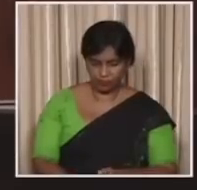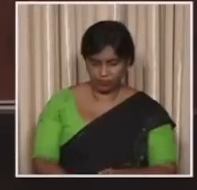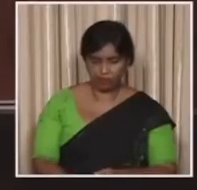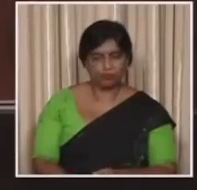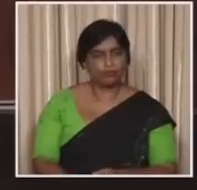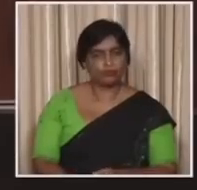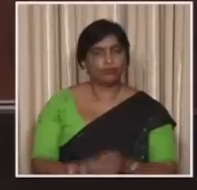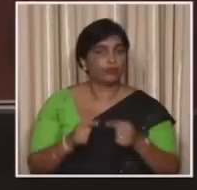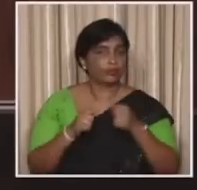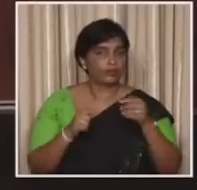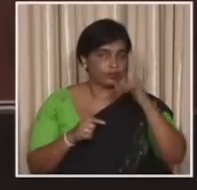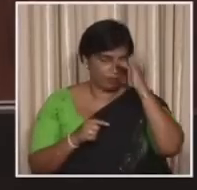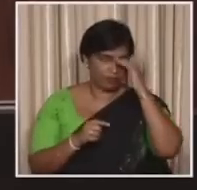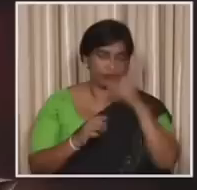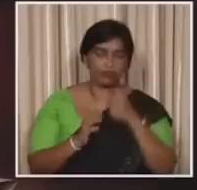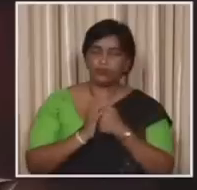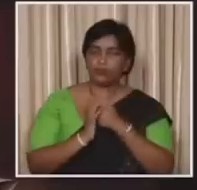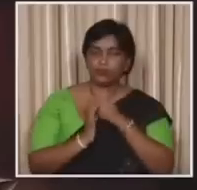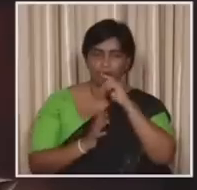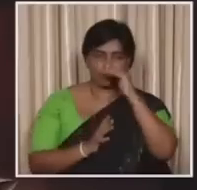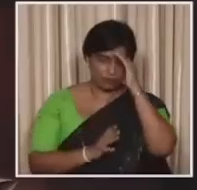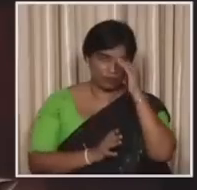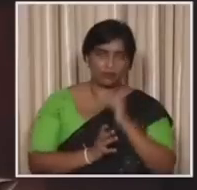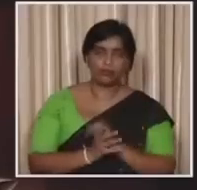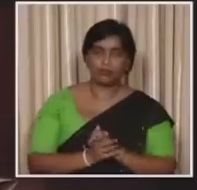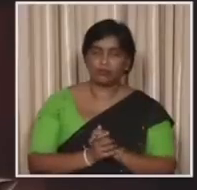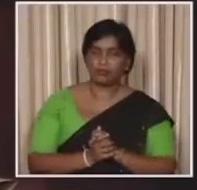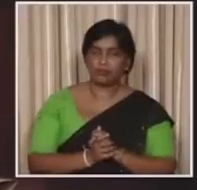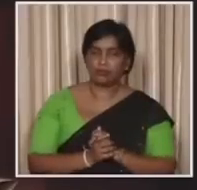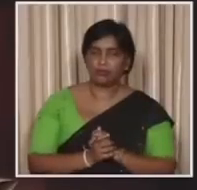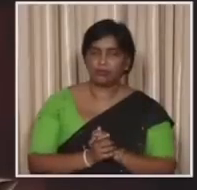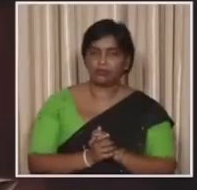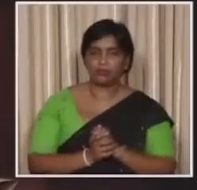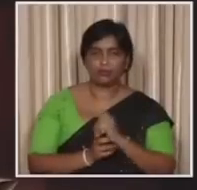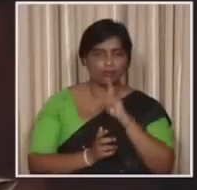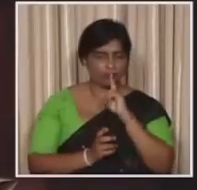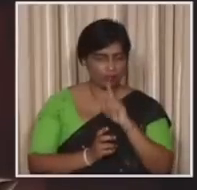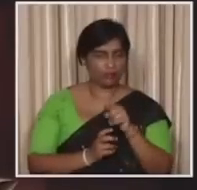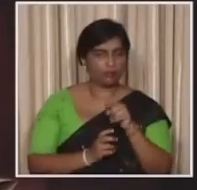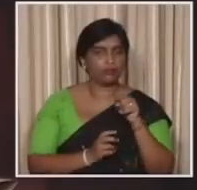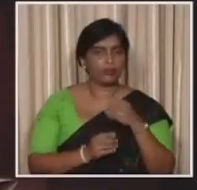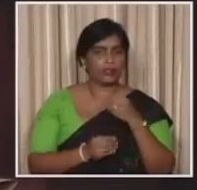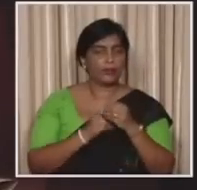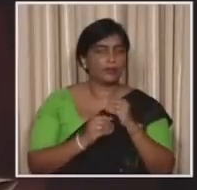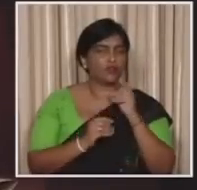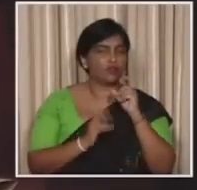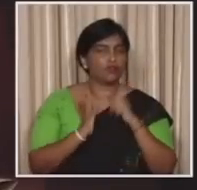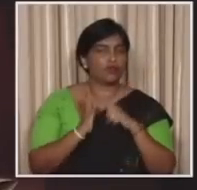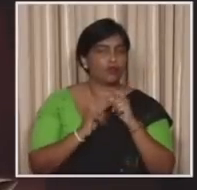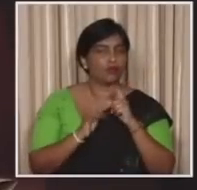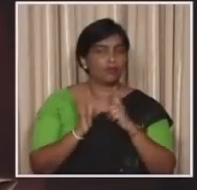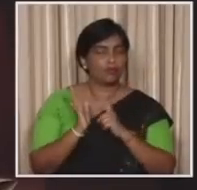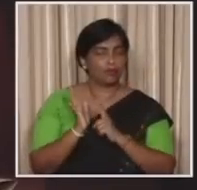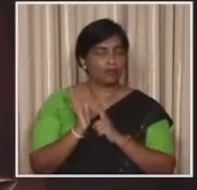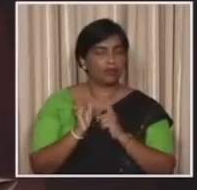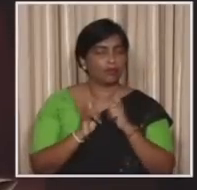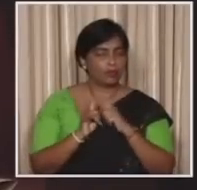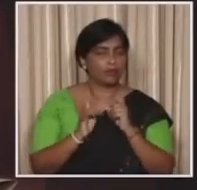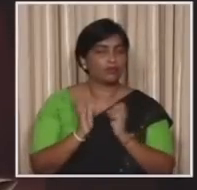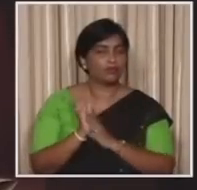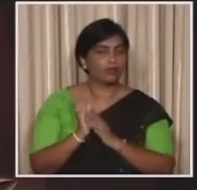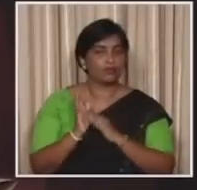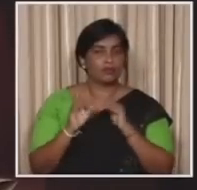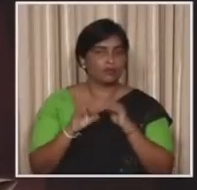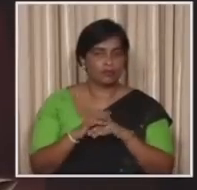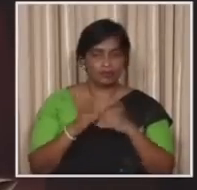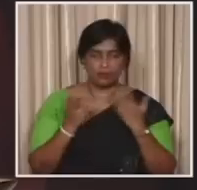ඔව් විපක්ෂණයක් ගරු කථානායකතුමා අවශ්‍යෙන්ම මම යෝජනා කරනවා දැන් මොකද බිස්නස් කමිටි එකක් ඔබතුමාලා යොදවලා